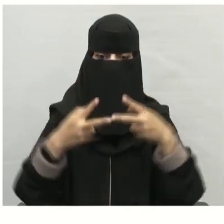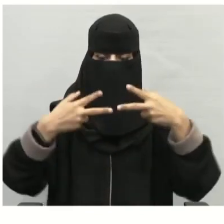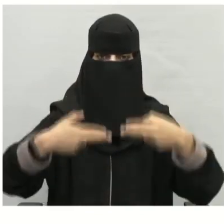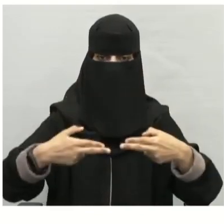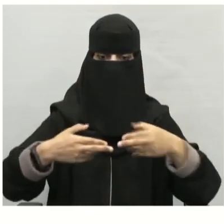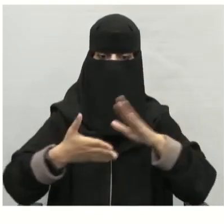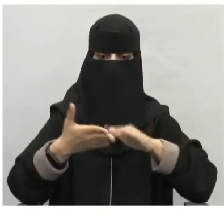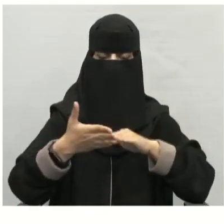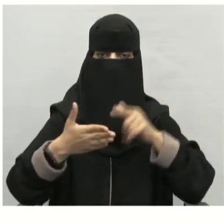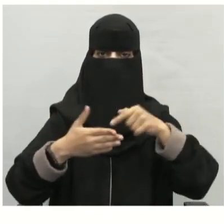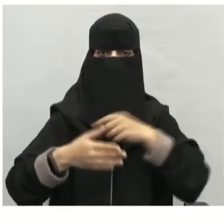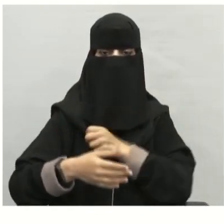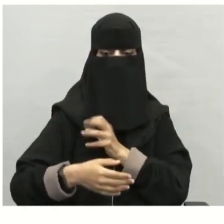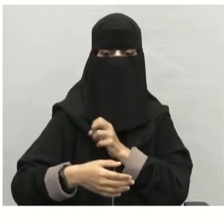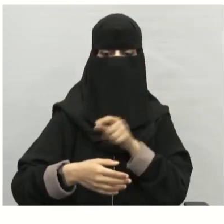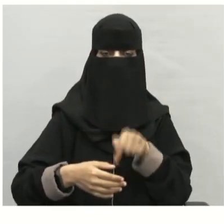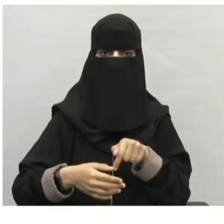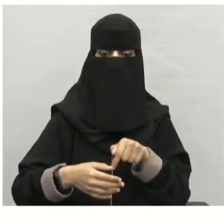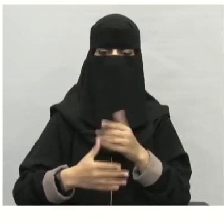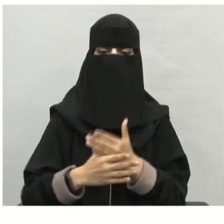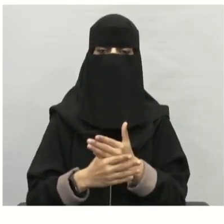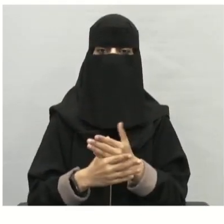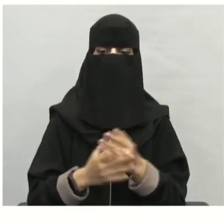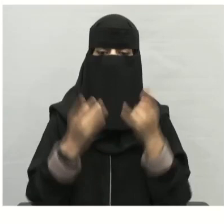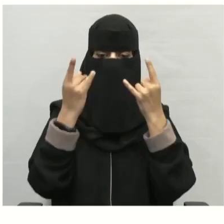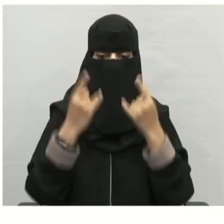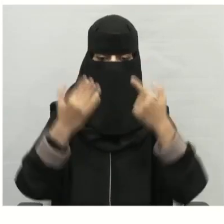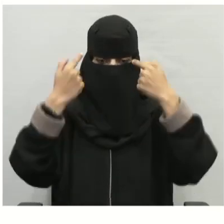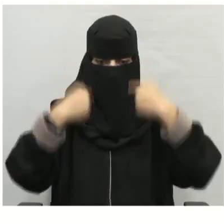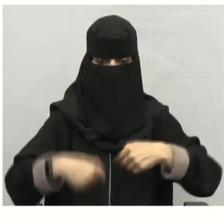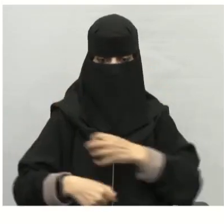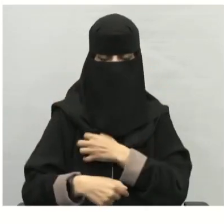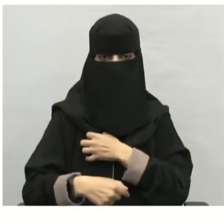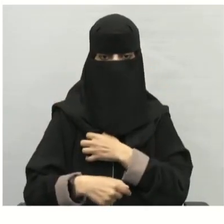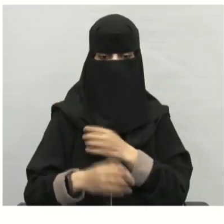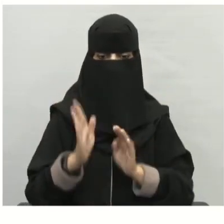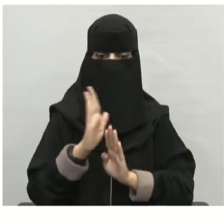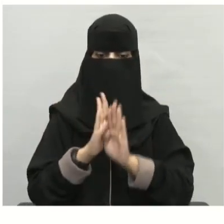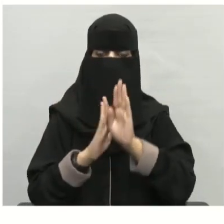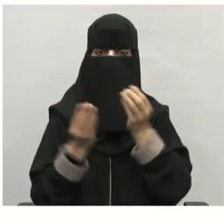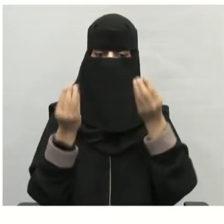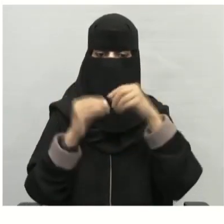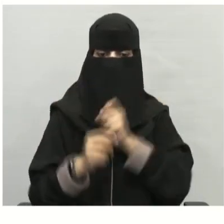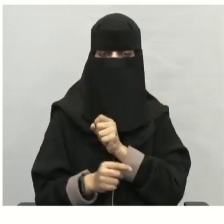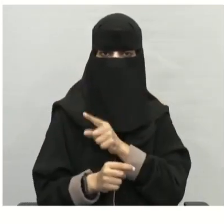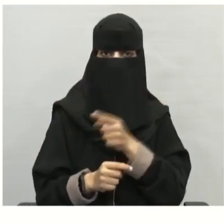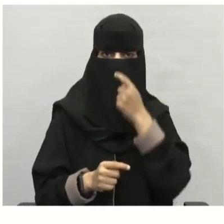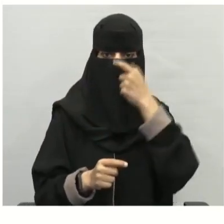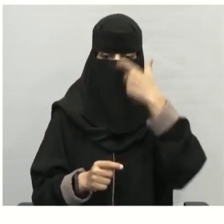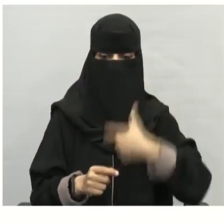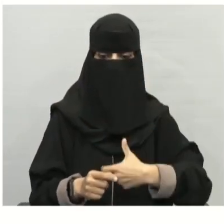مخاطر الاصابه بامراض القلب تحسين الصحه النفسيه للناشئه زياده ثقتك